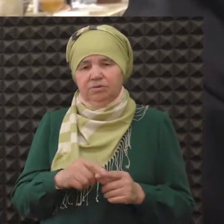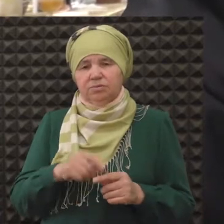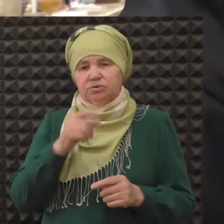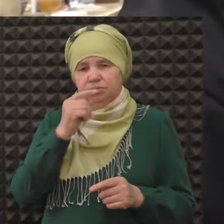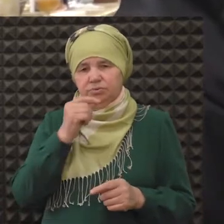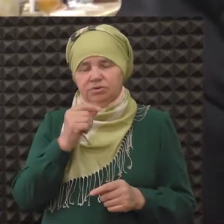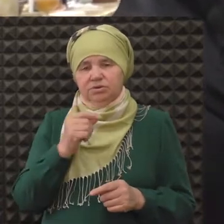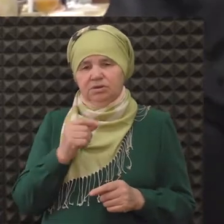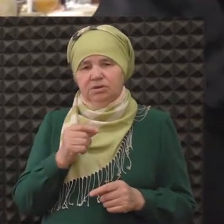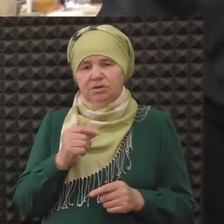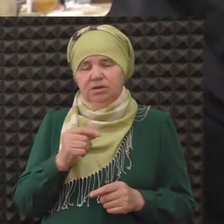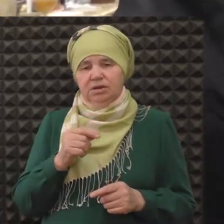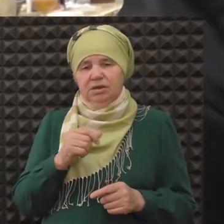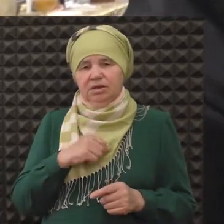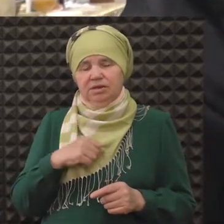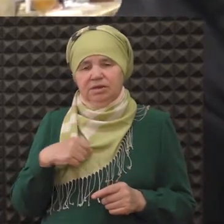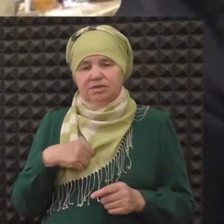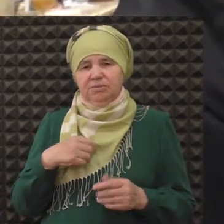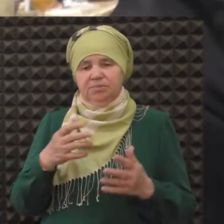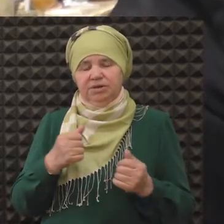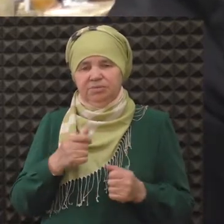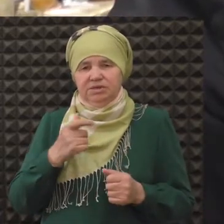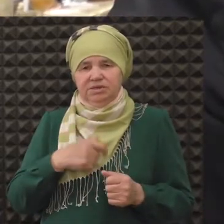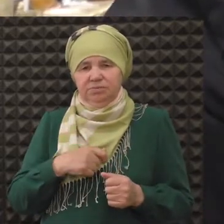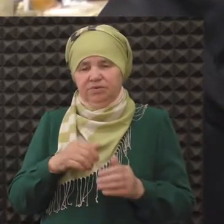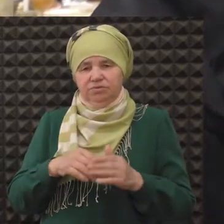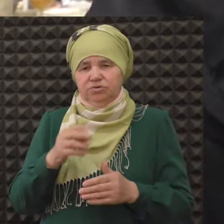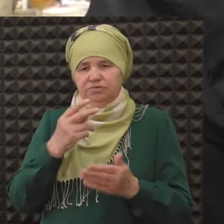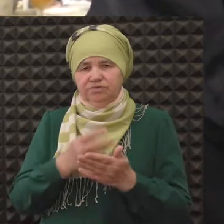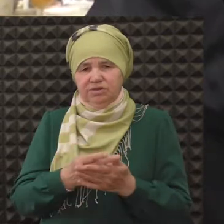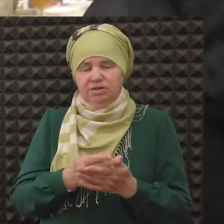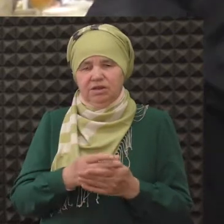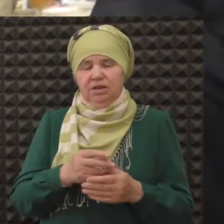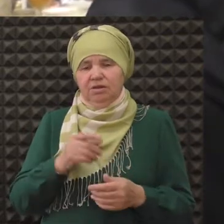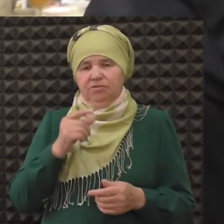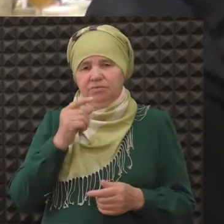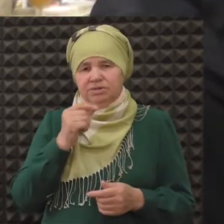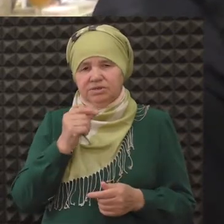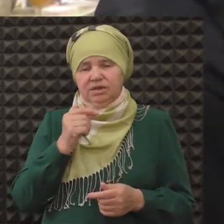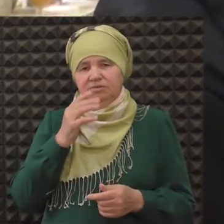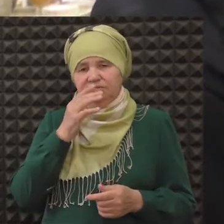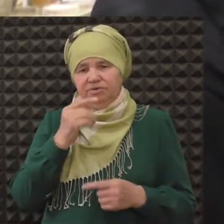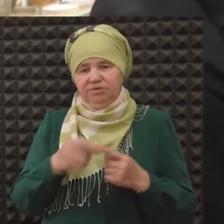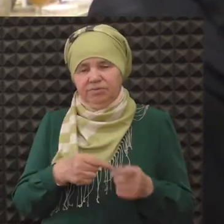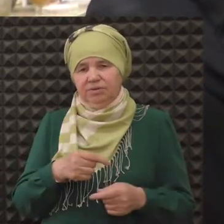он как бы... Я начал себя понимать лучше, это как бы во время поста и